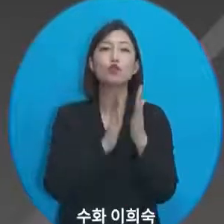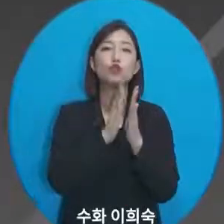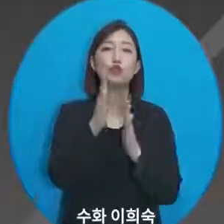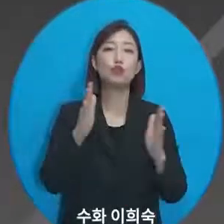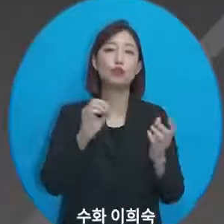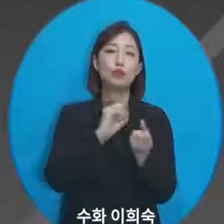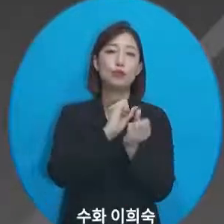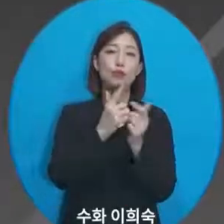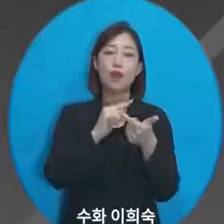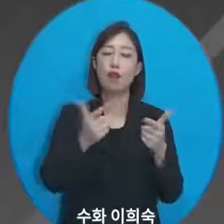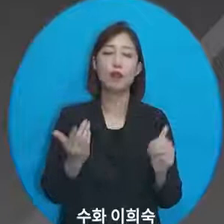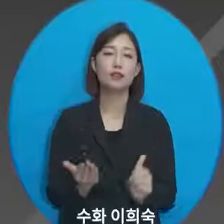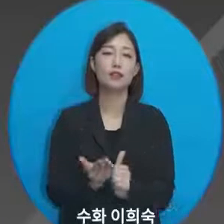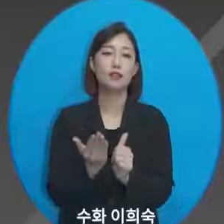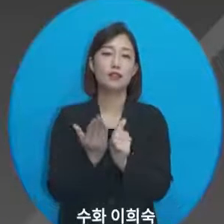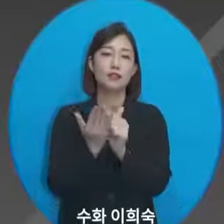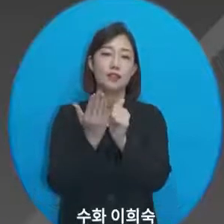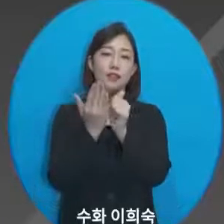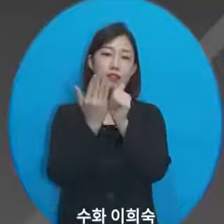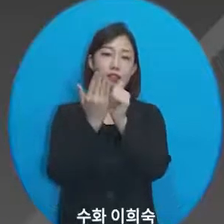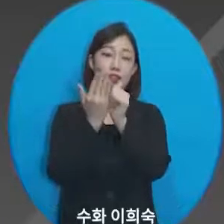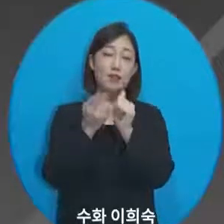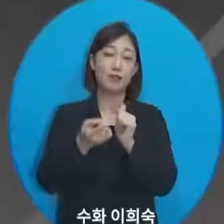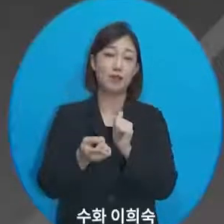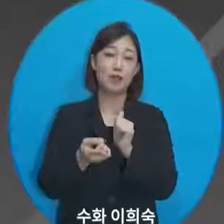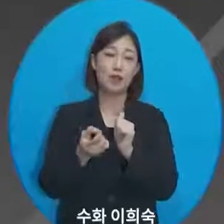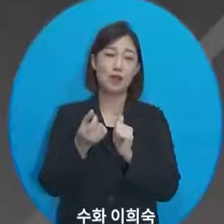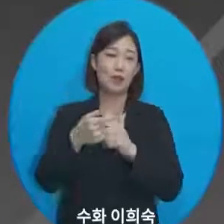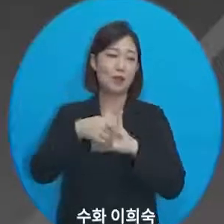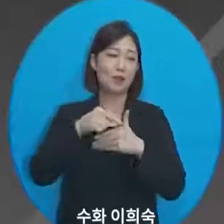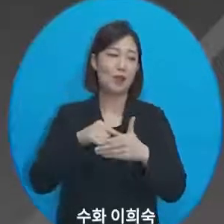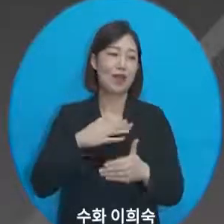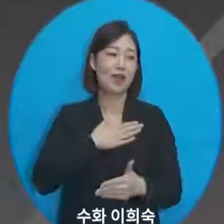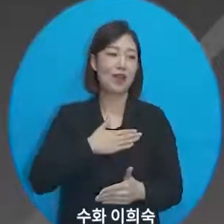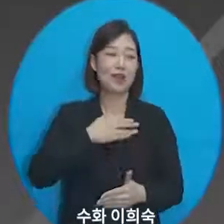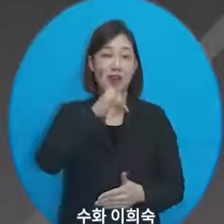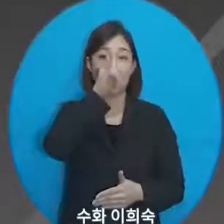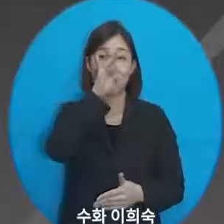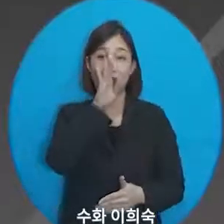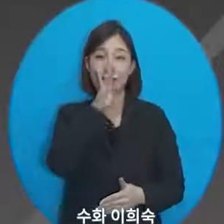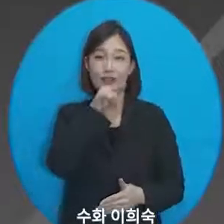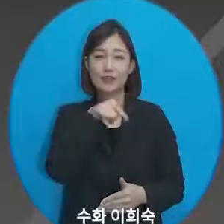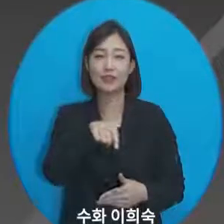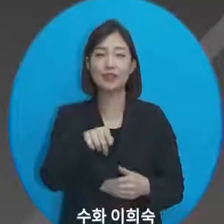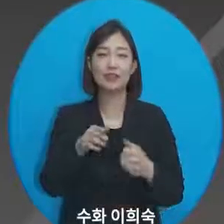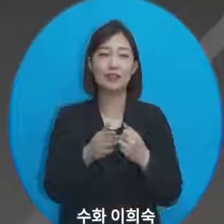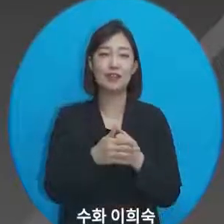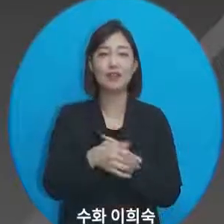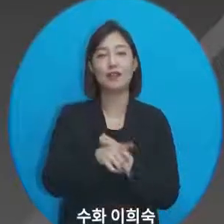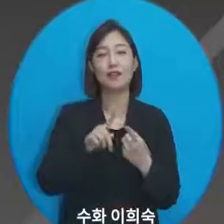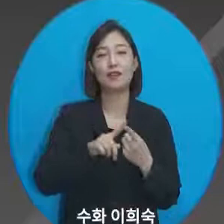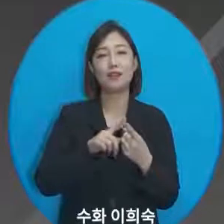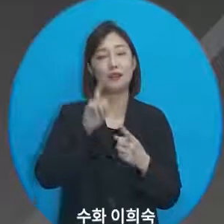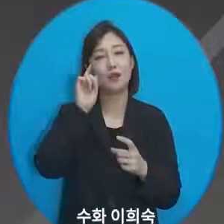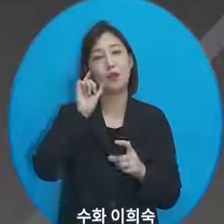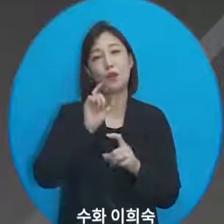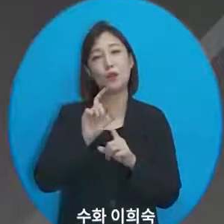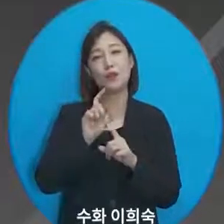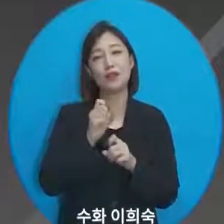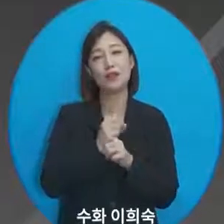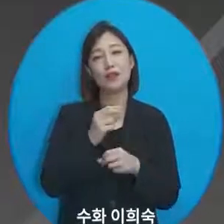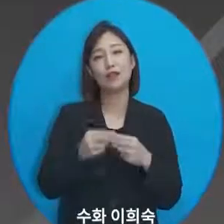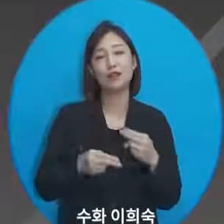디자인 속에서도 같이 고민하고 해결을 해줘야 된다라고 말씀드릴 수가 있습니다.